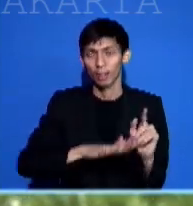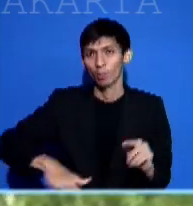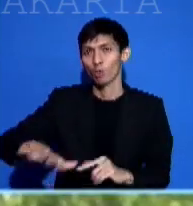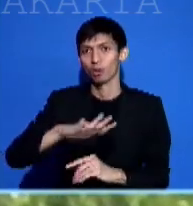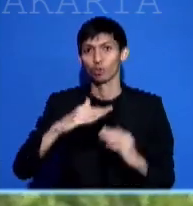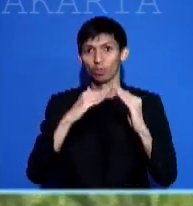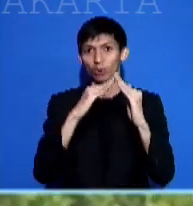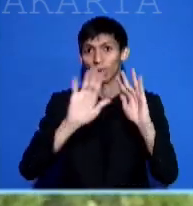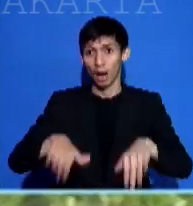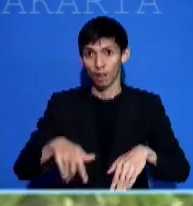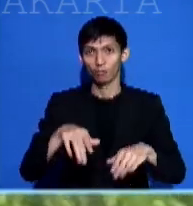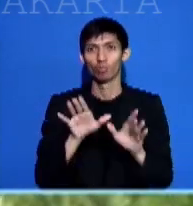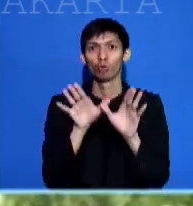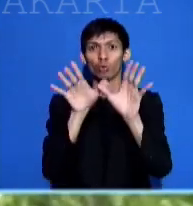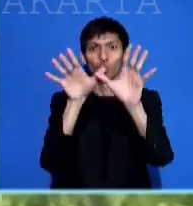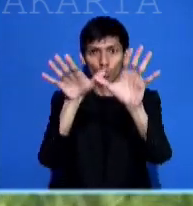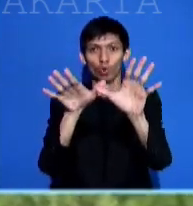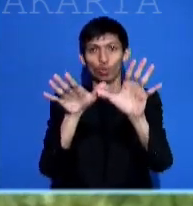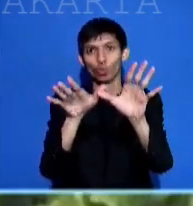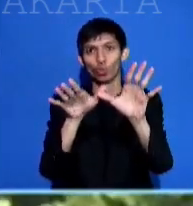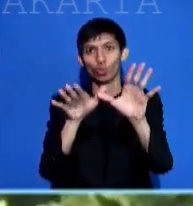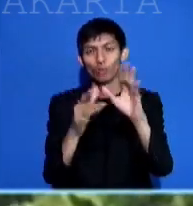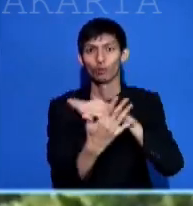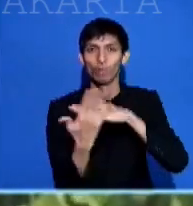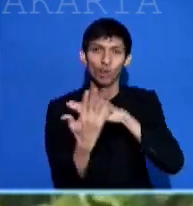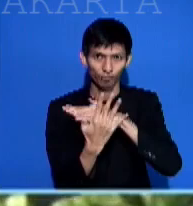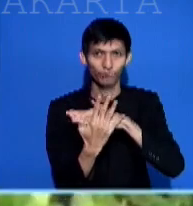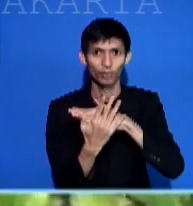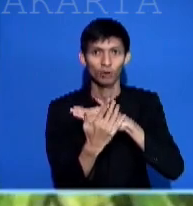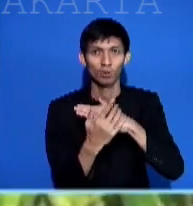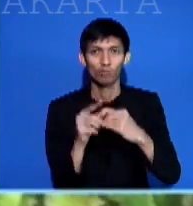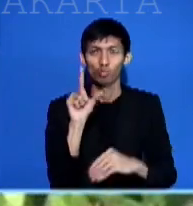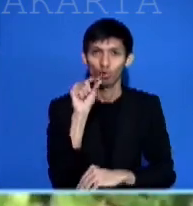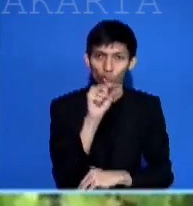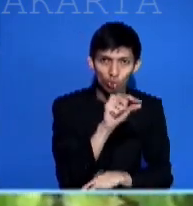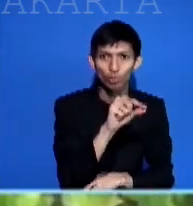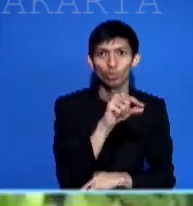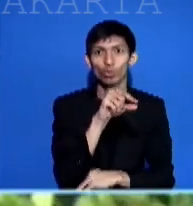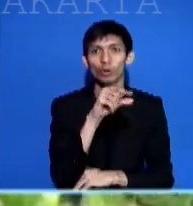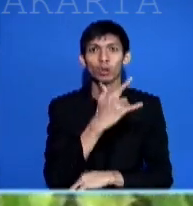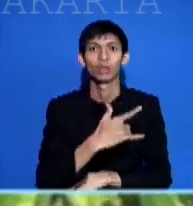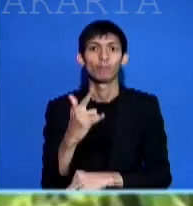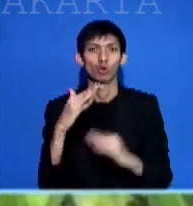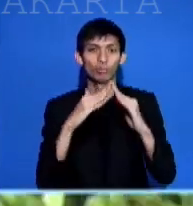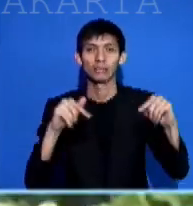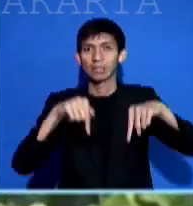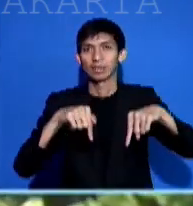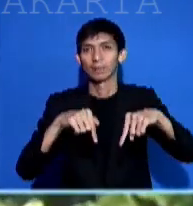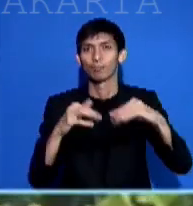wonaros Ugi SAG ningali gesangeks inkang sampun dumuningan men